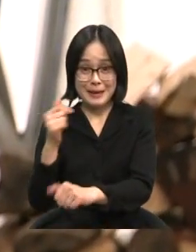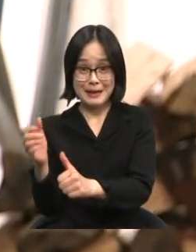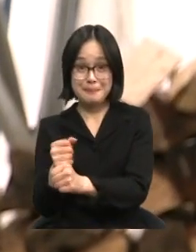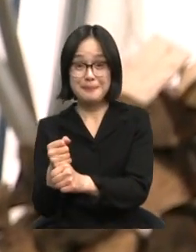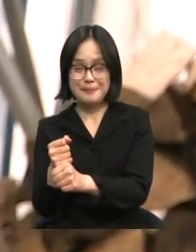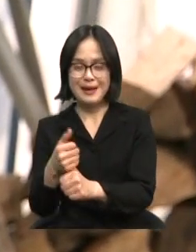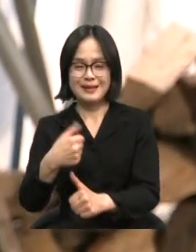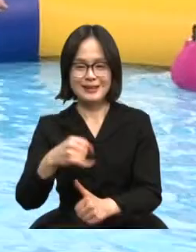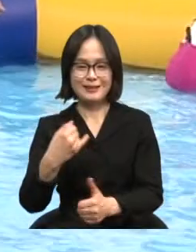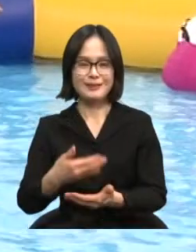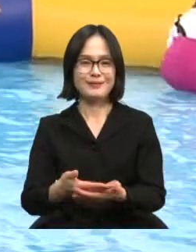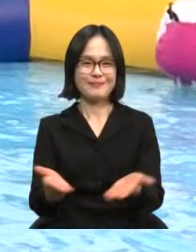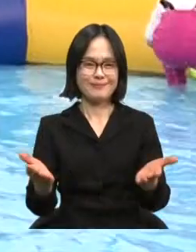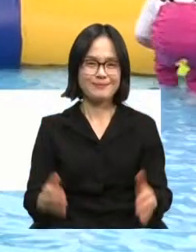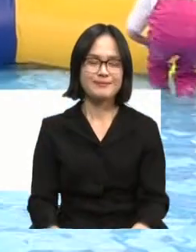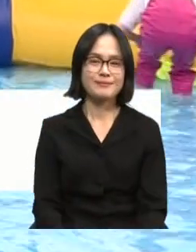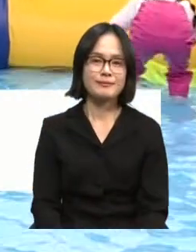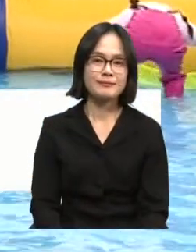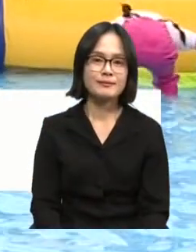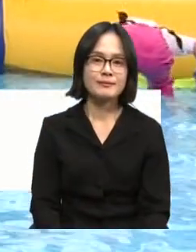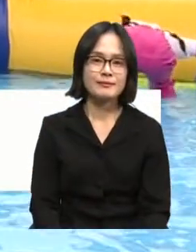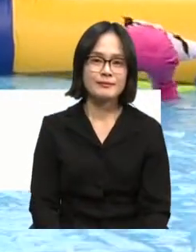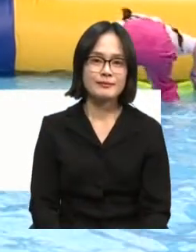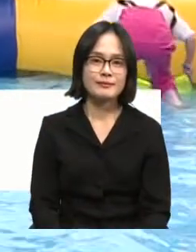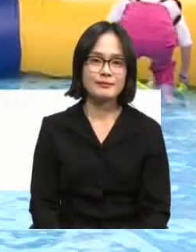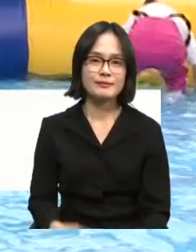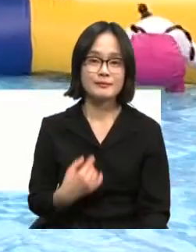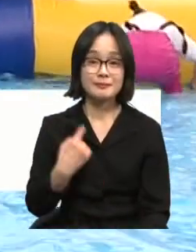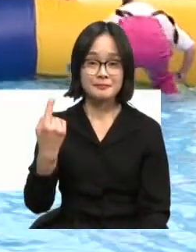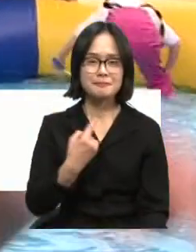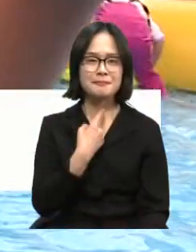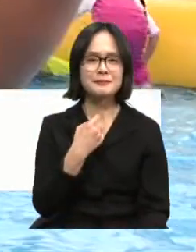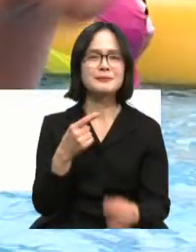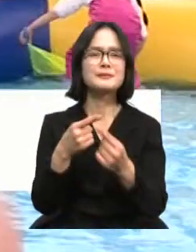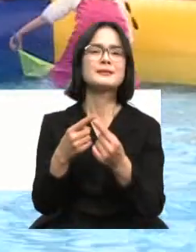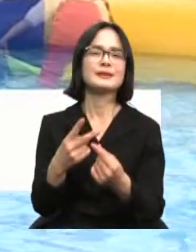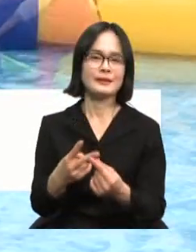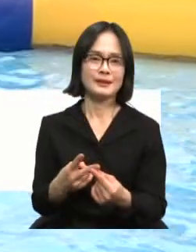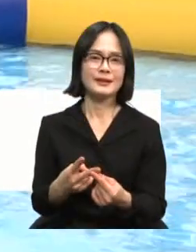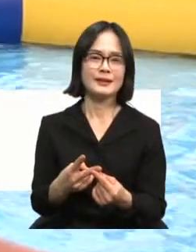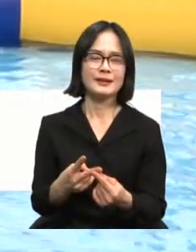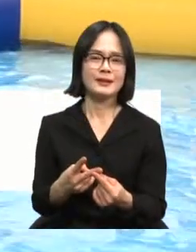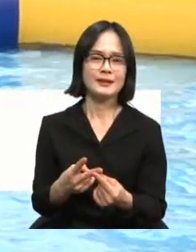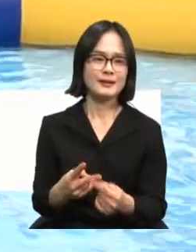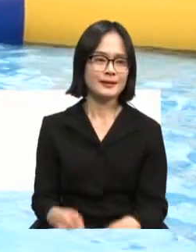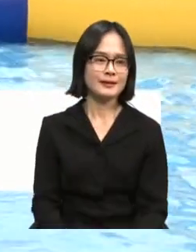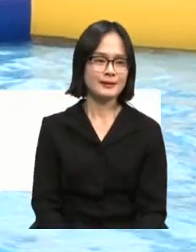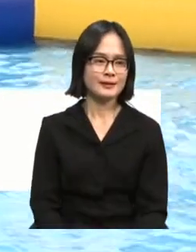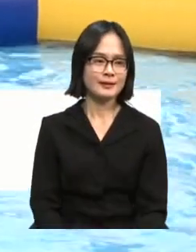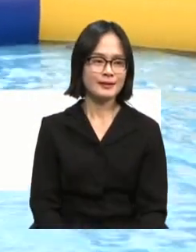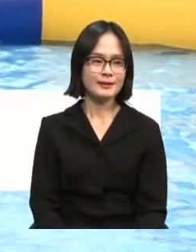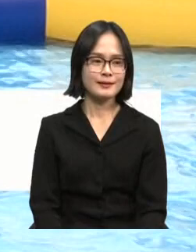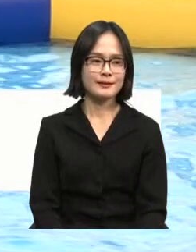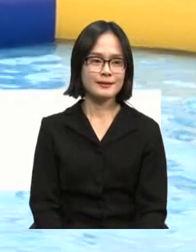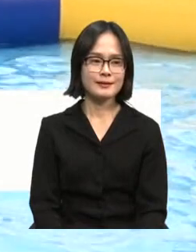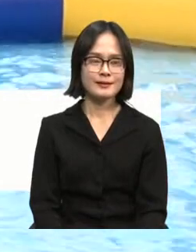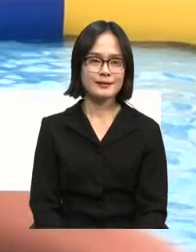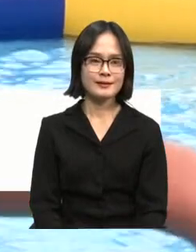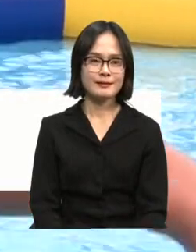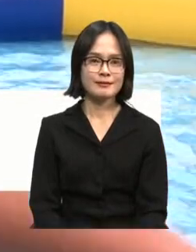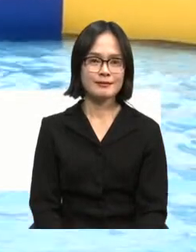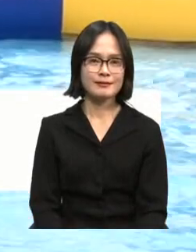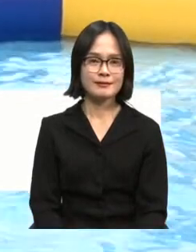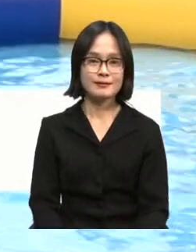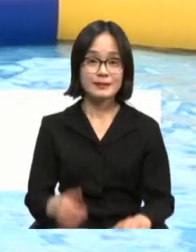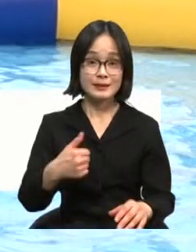건네줍니다. 두 번째 그 한국 와서 구석에 쉬는 거래요. 예. 두 번째 눈 보고요. 애들 위주로 이렇게 그 여러 군데